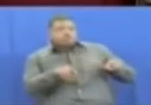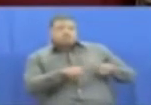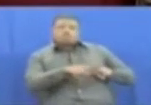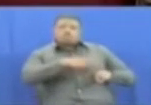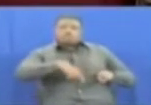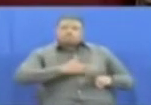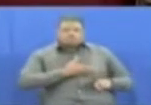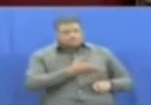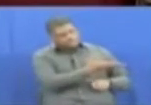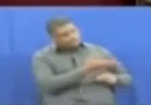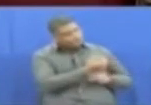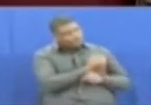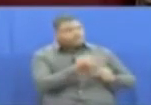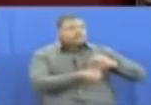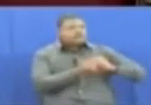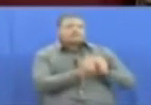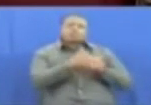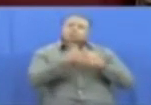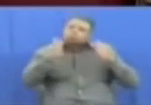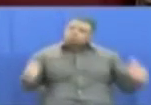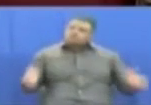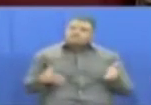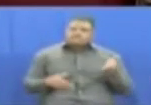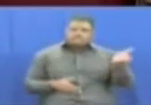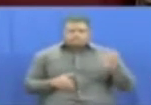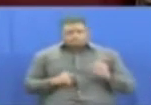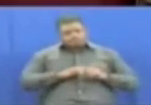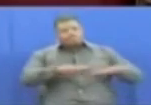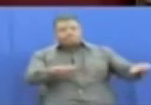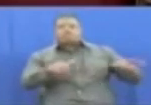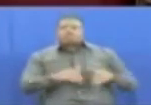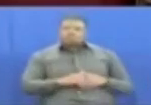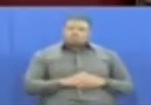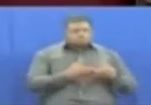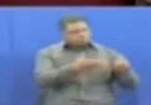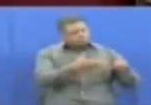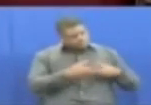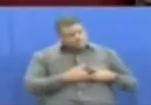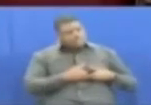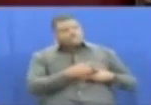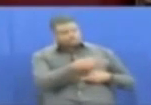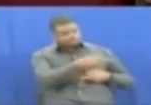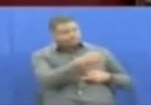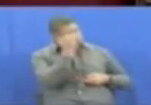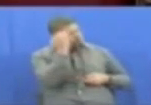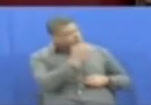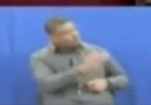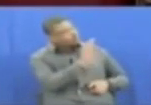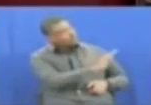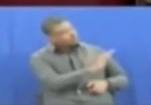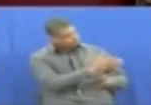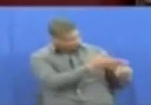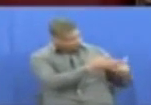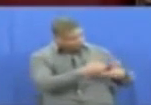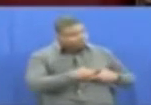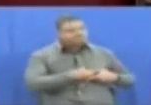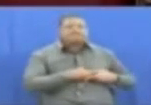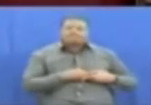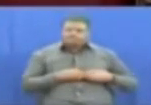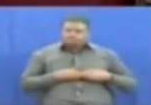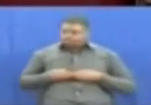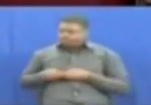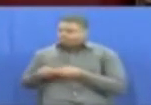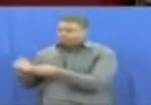waliopatwa na tatizo kubwa sana la mafuriko. Kwa hiyo tunapokea ushauri wako mheshimiwa mbunge